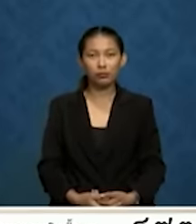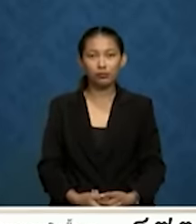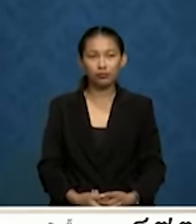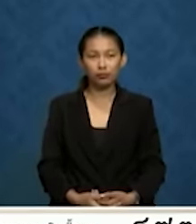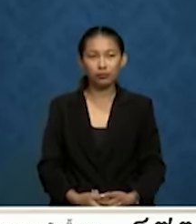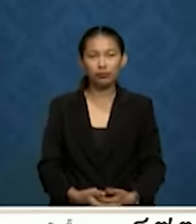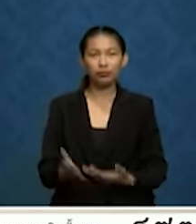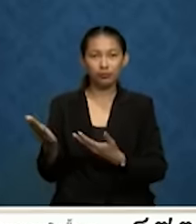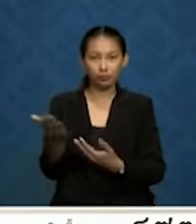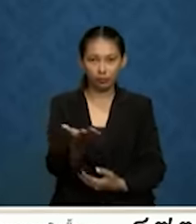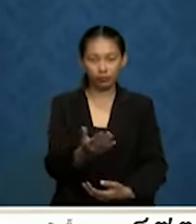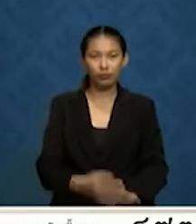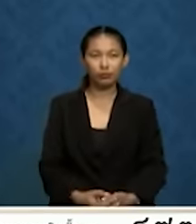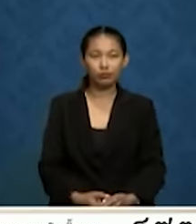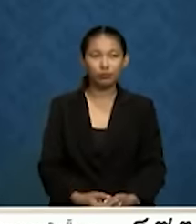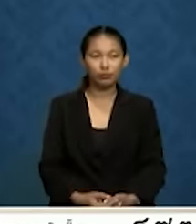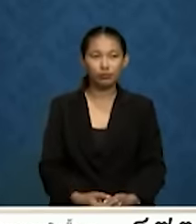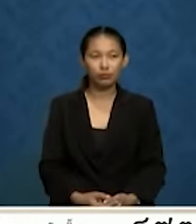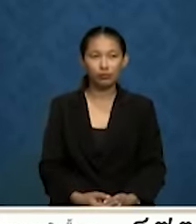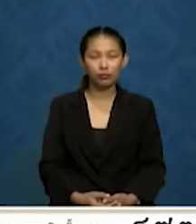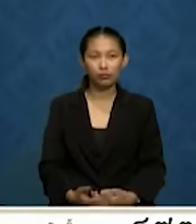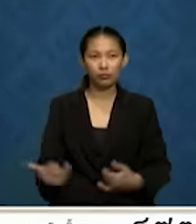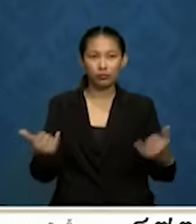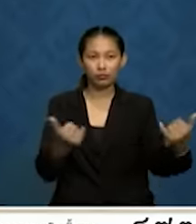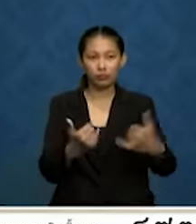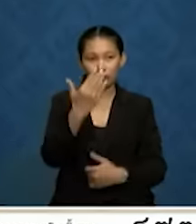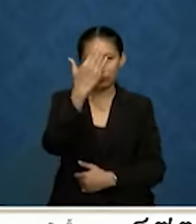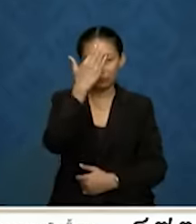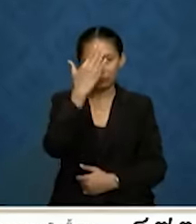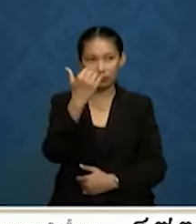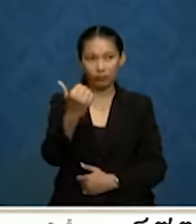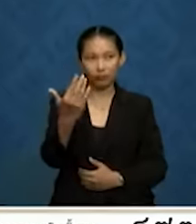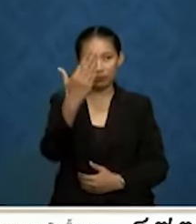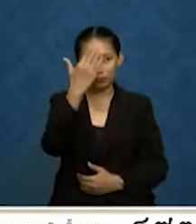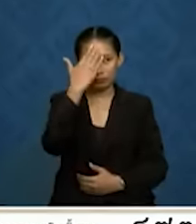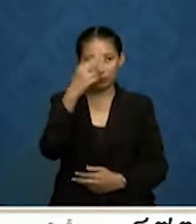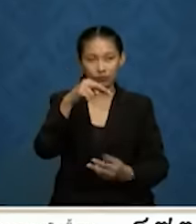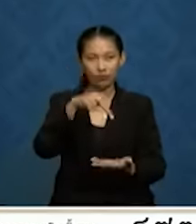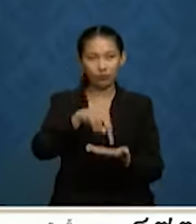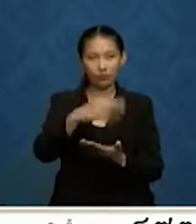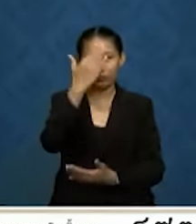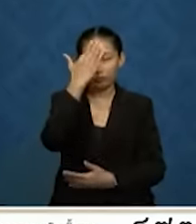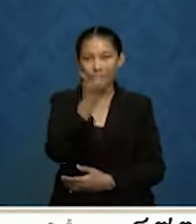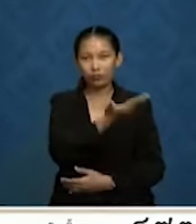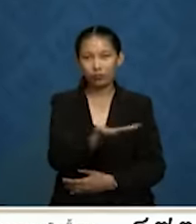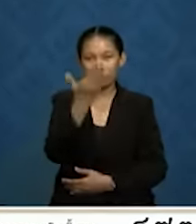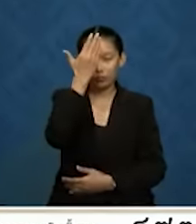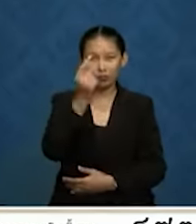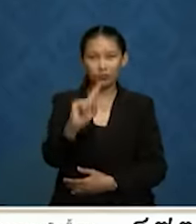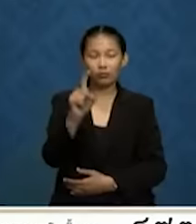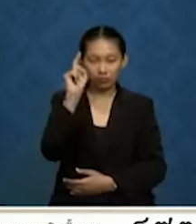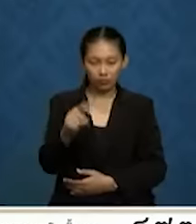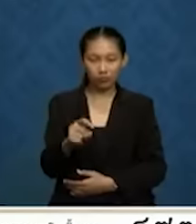ครับเชิญครับมาข้างหน้าได้เลยครับมาข้างหน้าบัลลังก์นี้นะเพราะว่าเราจำเป็นต้อง